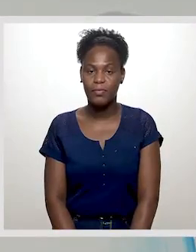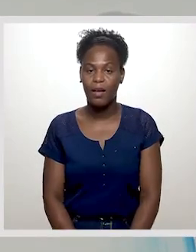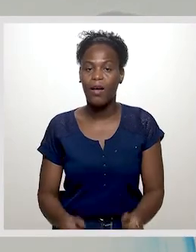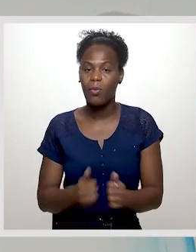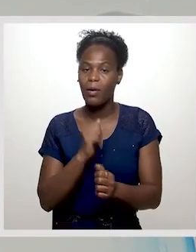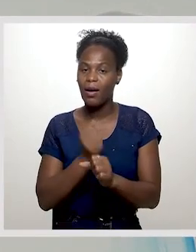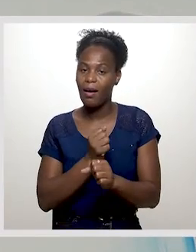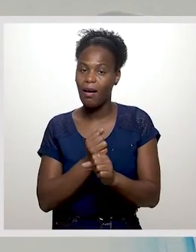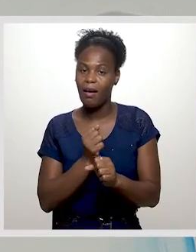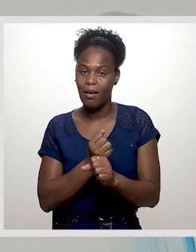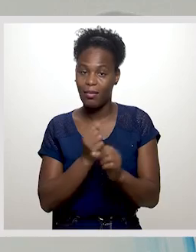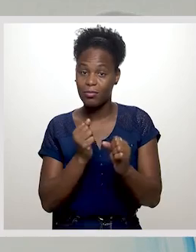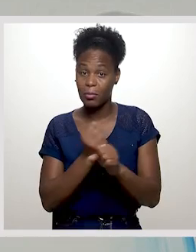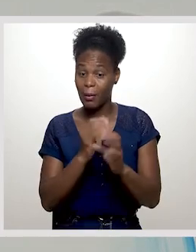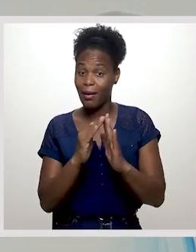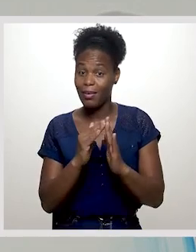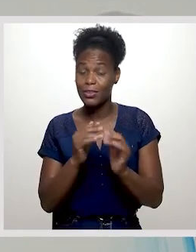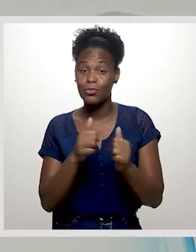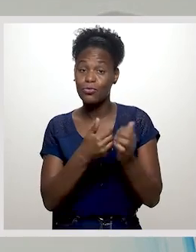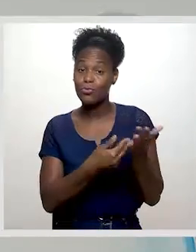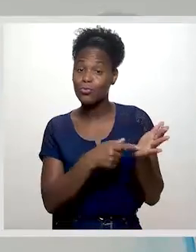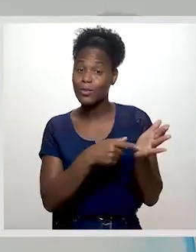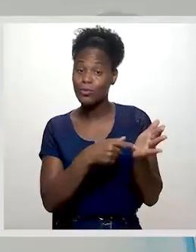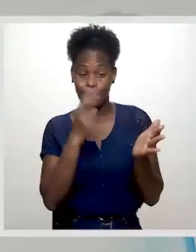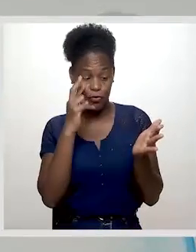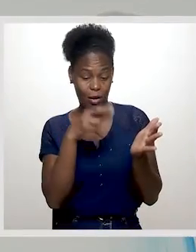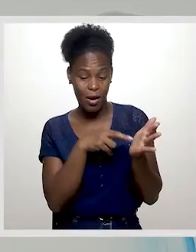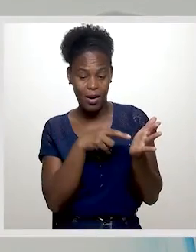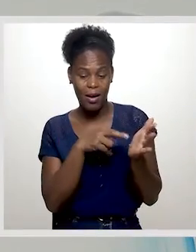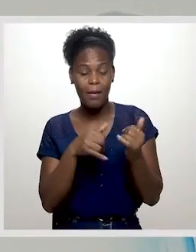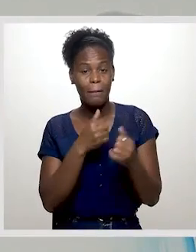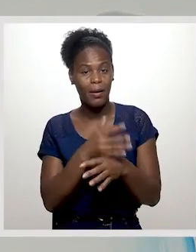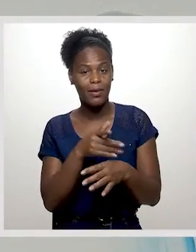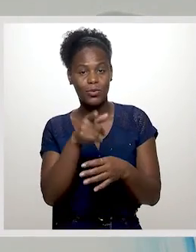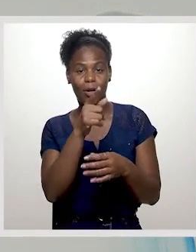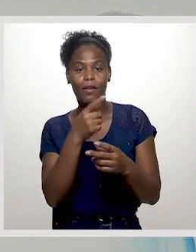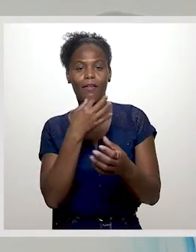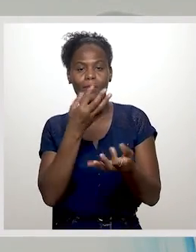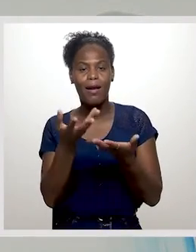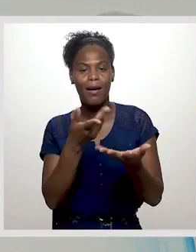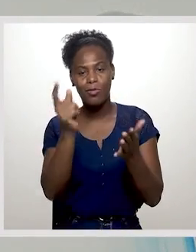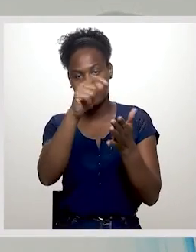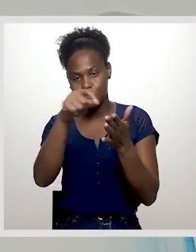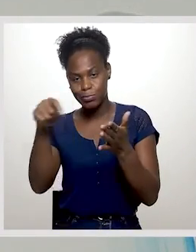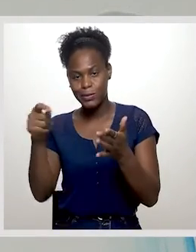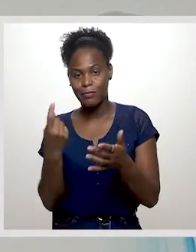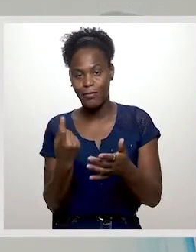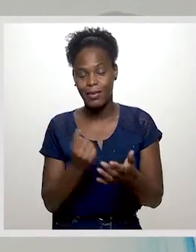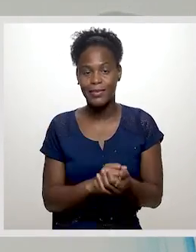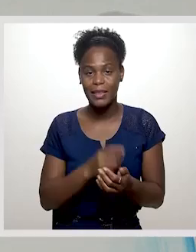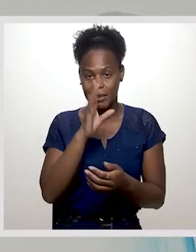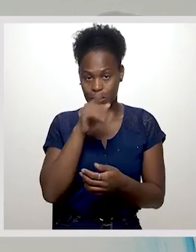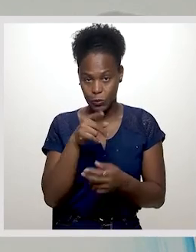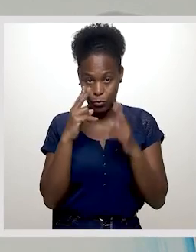Comme devoir, je vais te laisser avec un document que tu vas observer, puis tu vas compléter le dialogue. Si